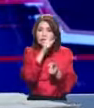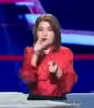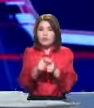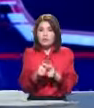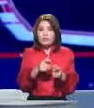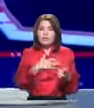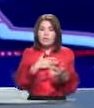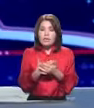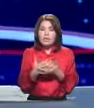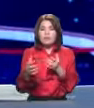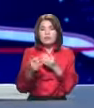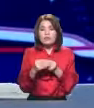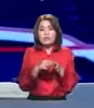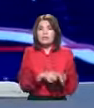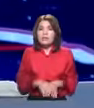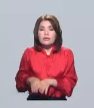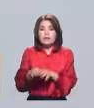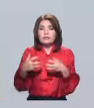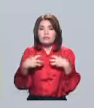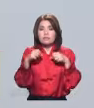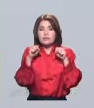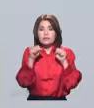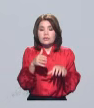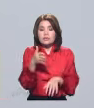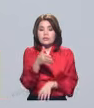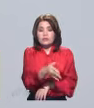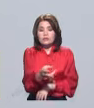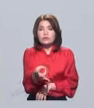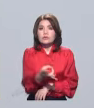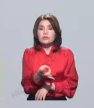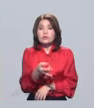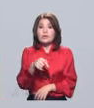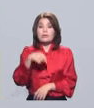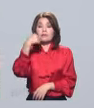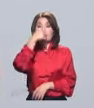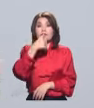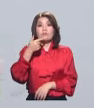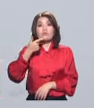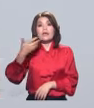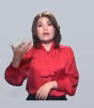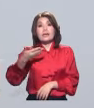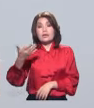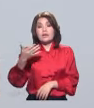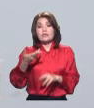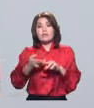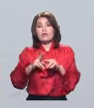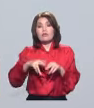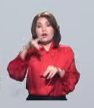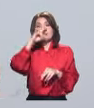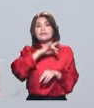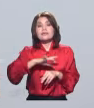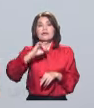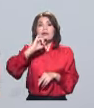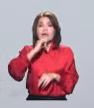Серпіліс үшін жұдырықтай жұмылу маңызды. Биылғы жолдау негізінде Қазақстанның